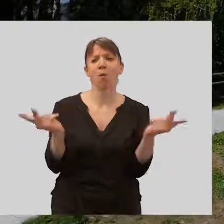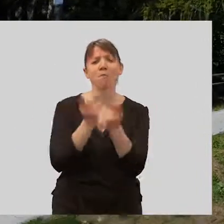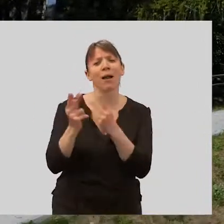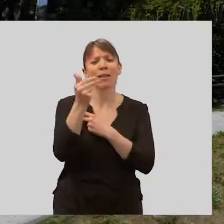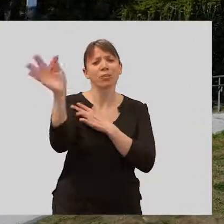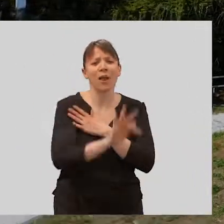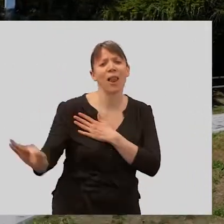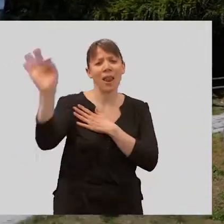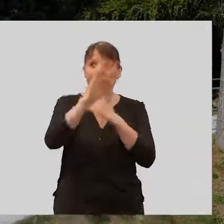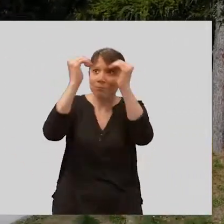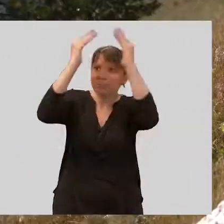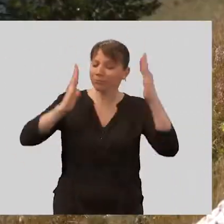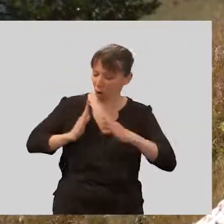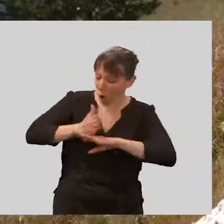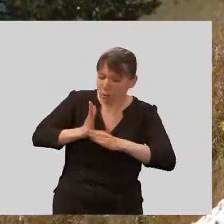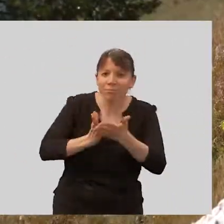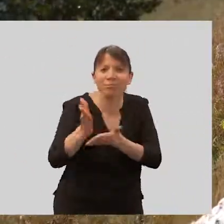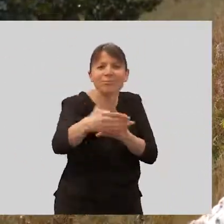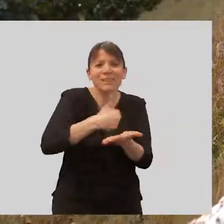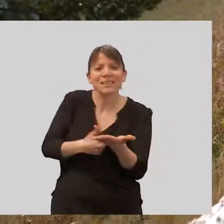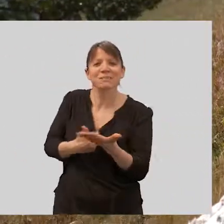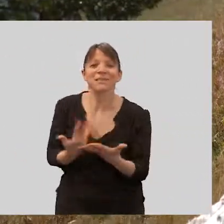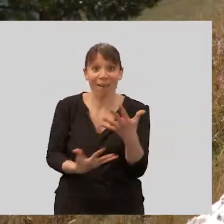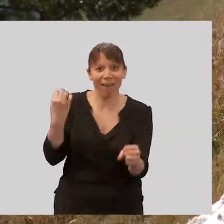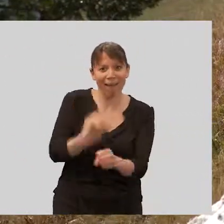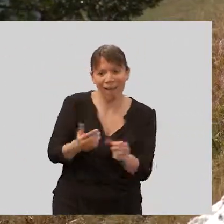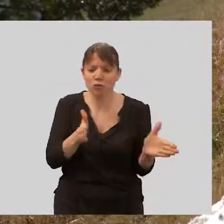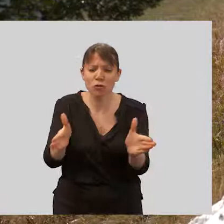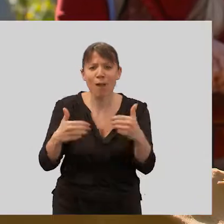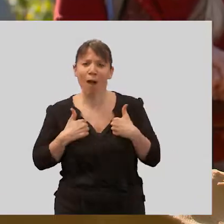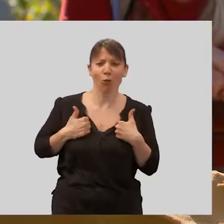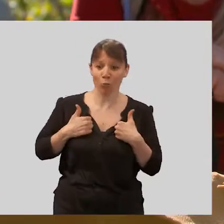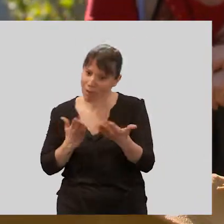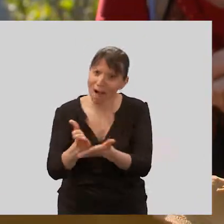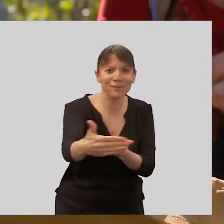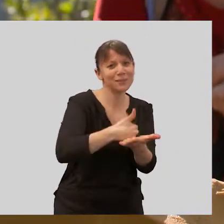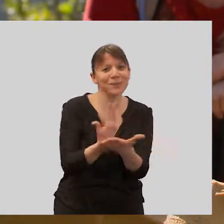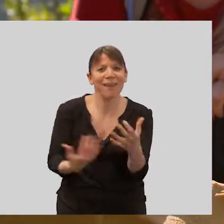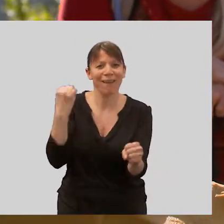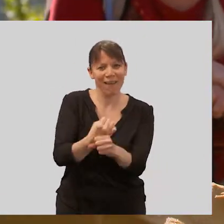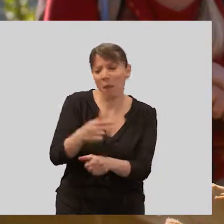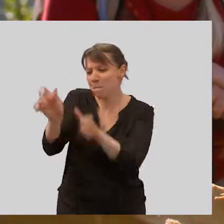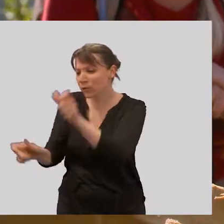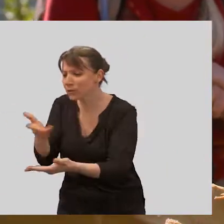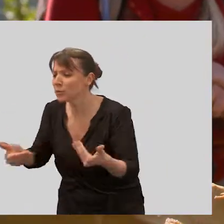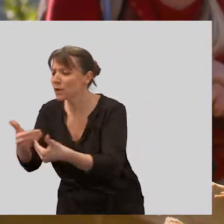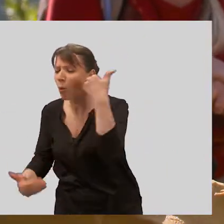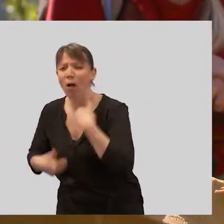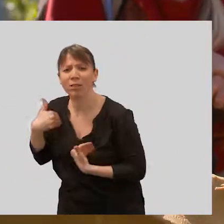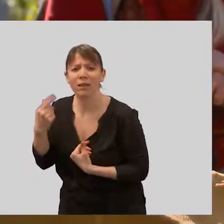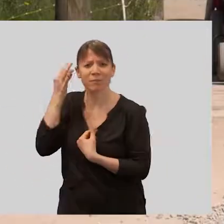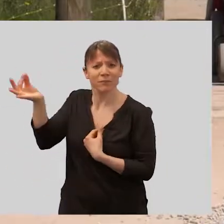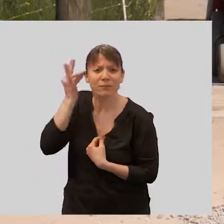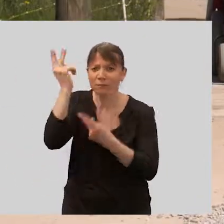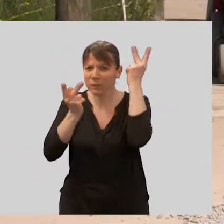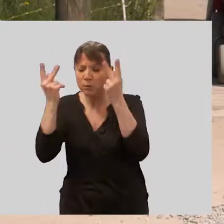les maisons des parcs, d'aménager certains sentiers de randonnée, de proposer des outils d'information et des sorties adaptées aux